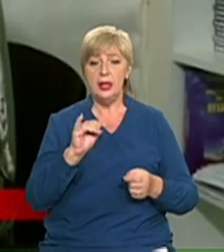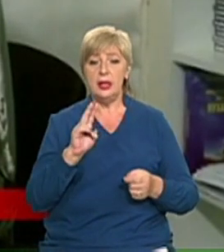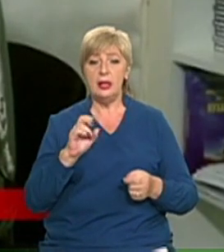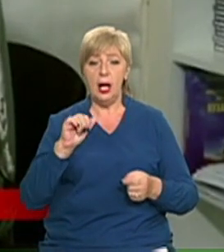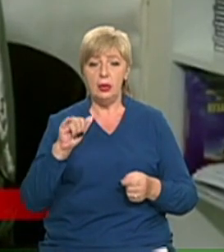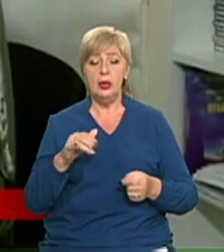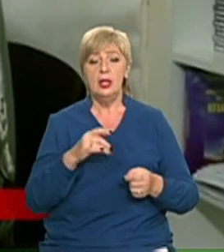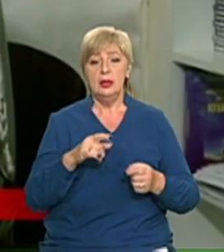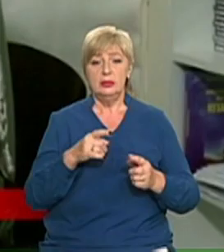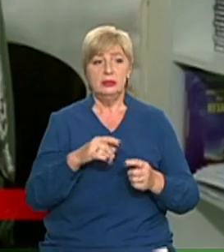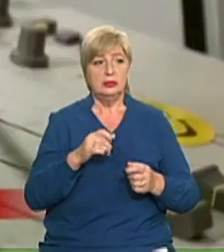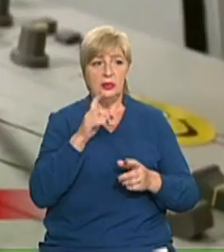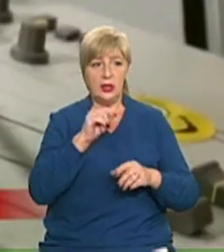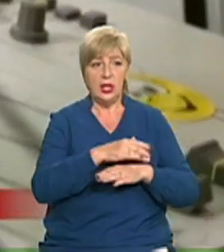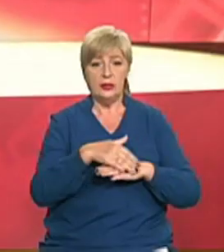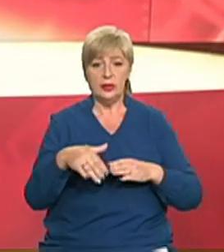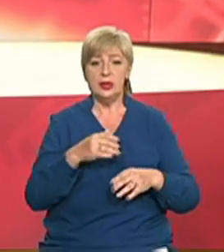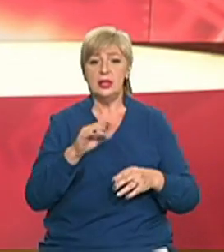організації цивільної авіації.